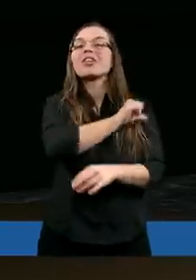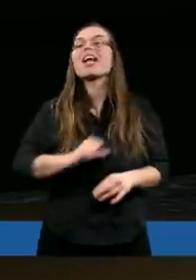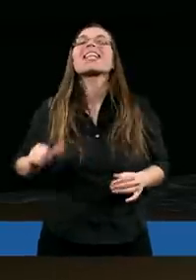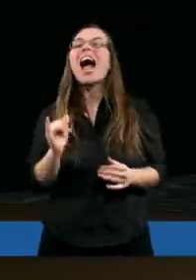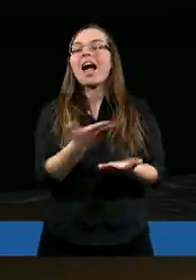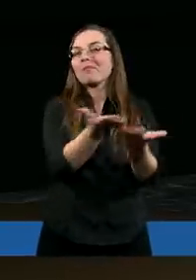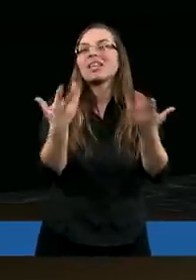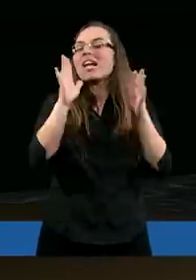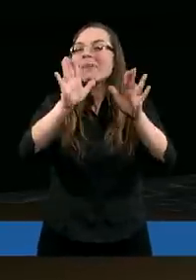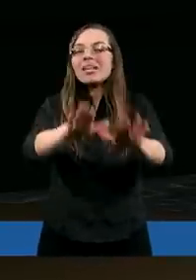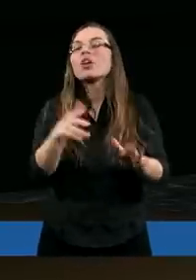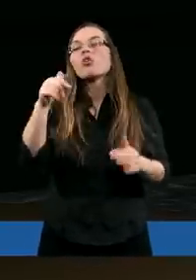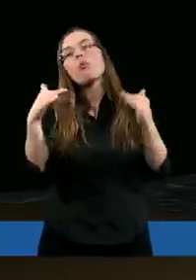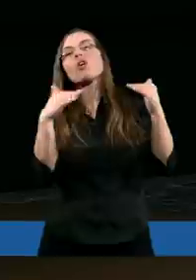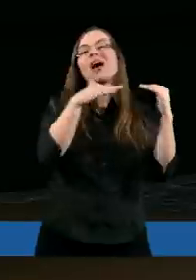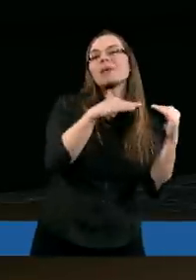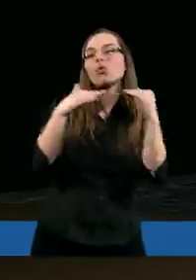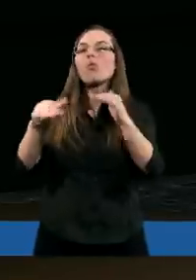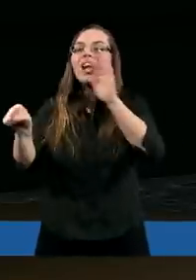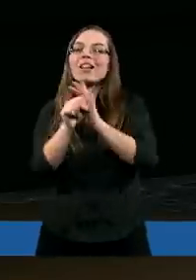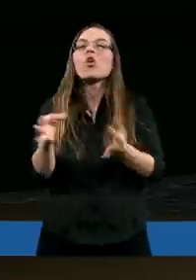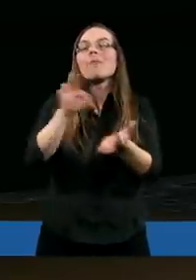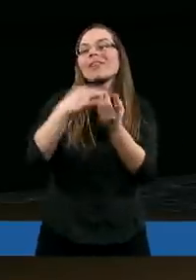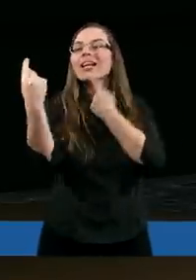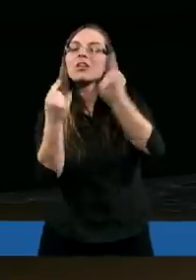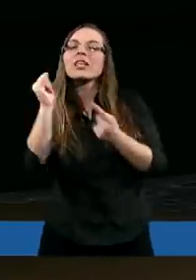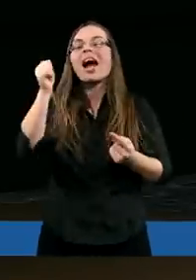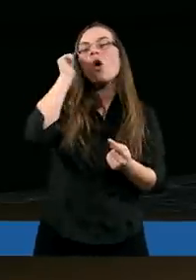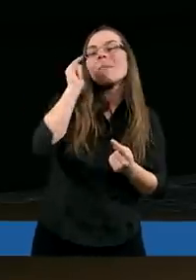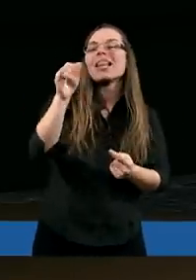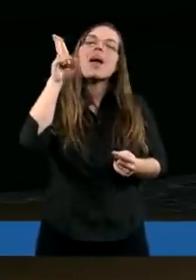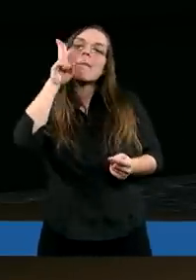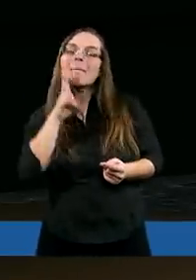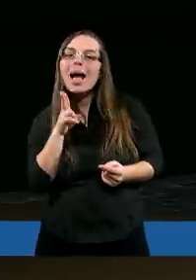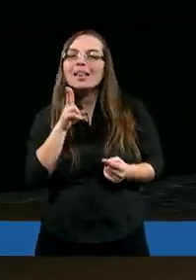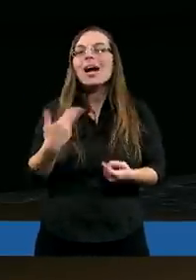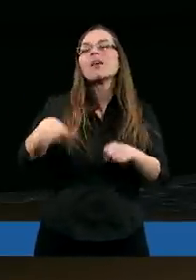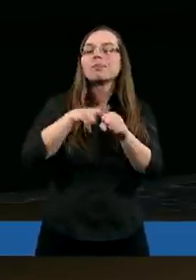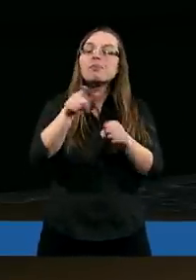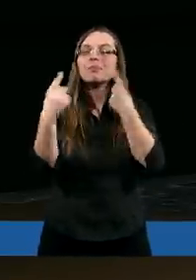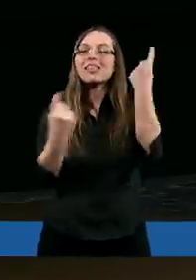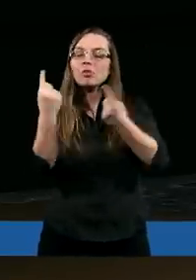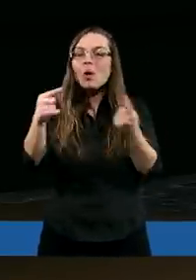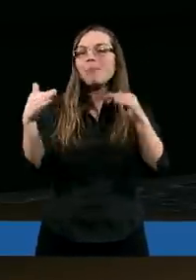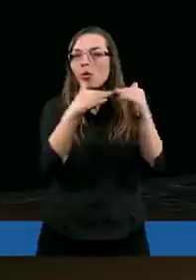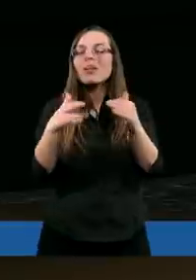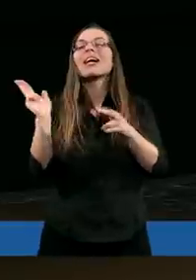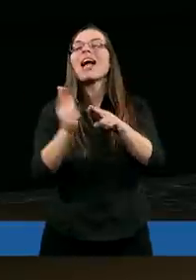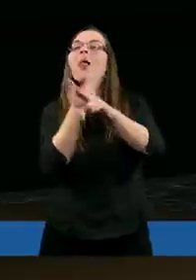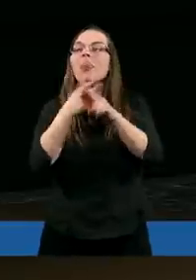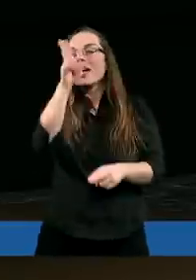to przyrównać trochę do takiej sytuacji, no jako kobieta i jako matka. Mogę przyrównać do sytuacji, kiedy